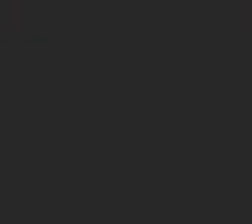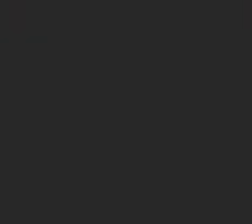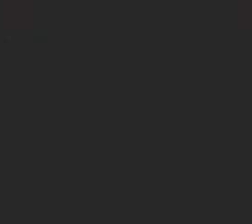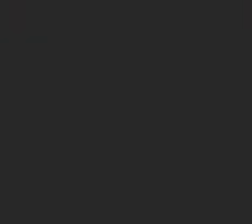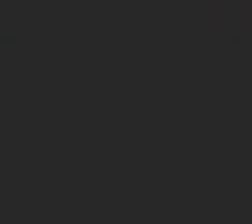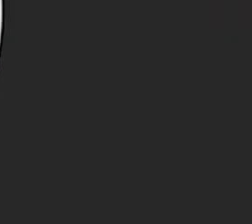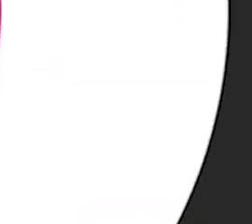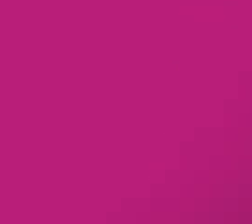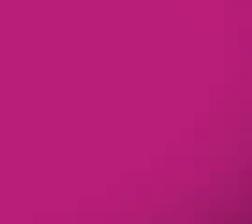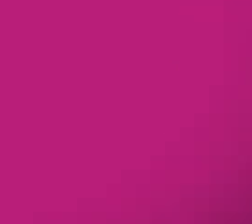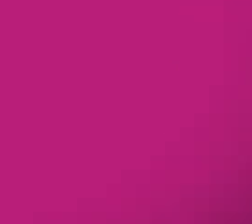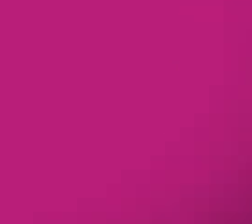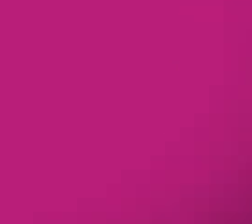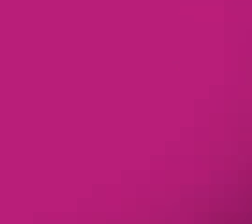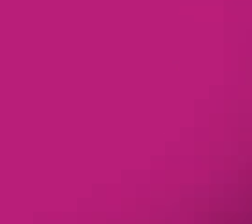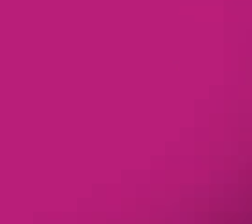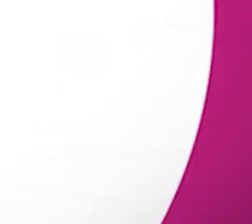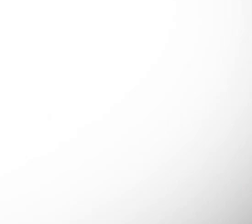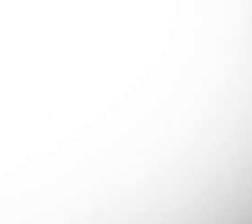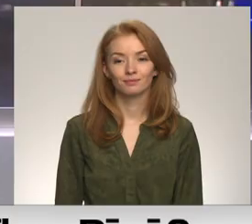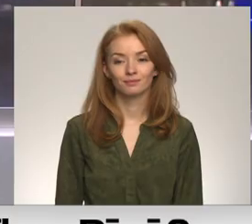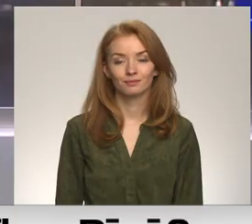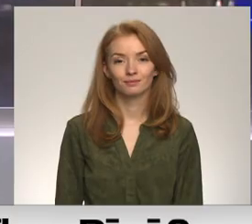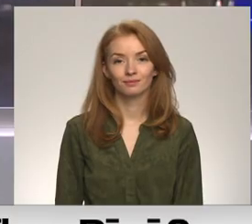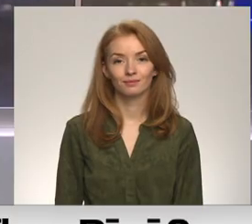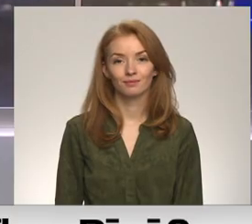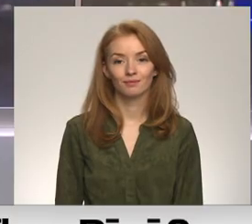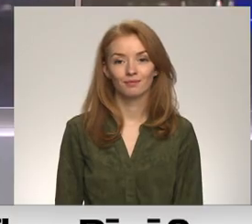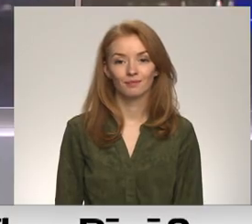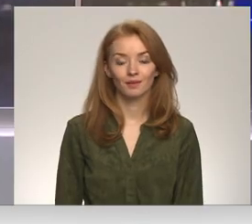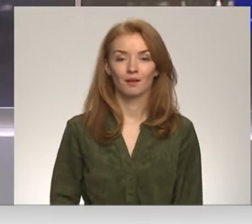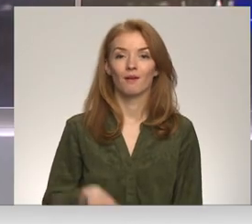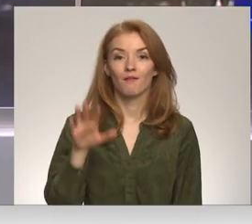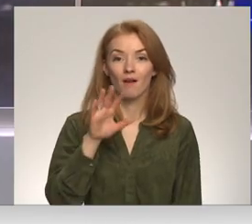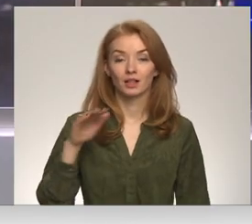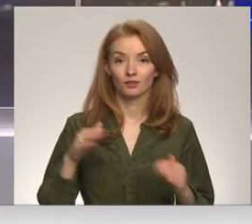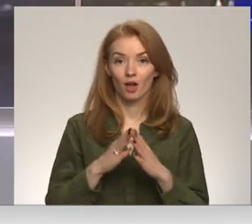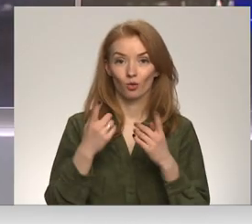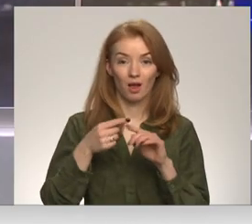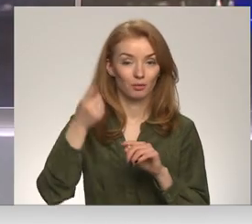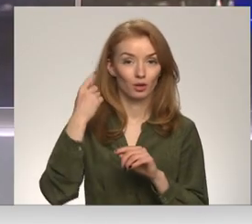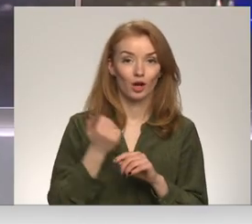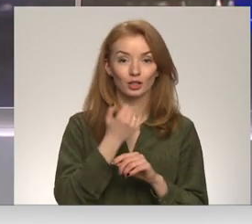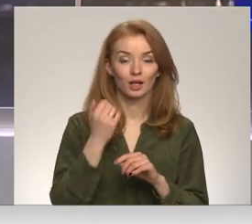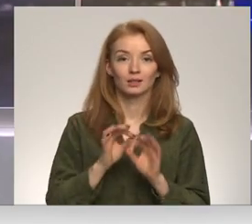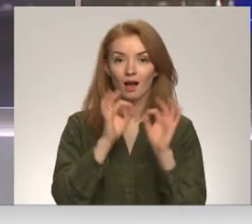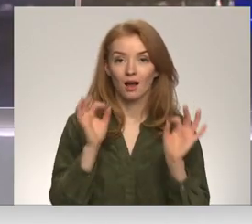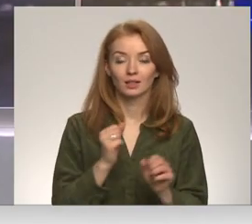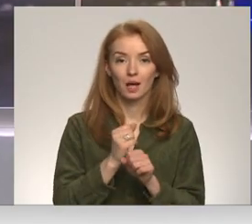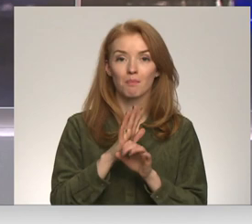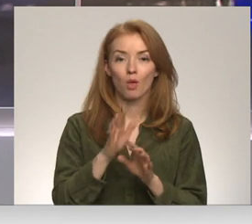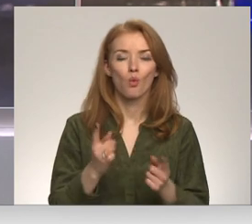Re, viss ēters ir te! Bet pērna valsts svētku laikā sākās darbs pie unikāla